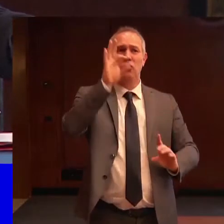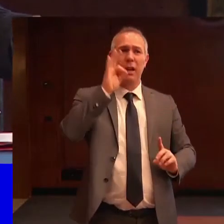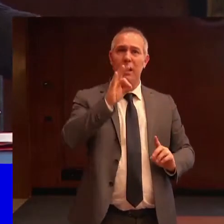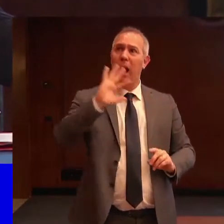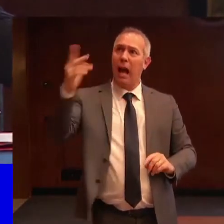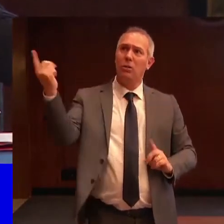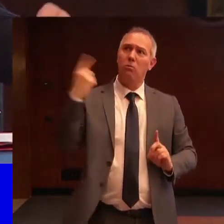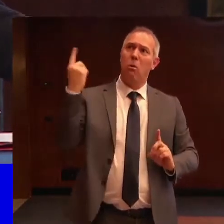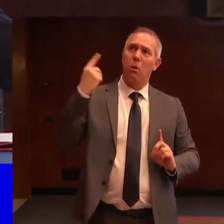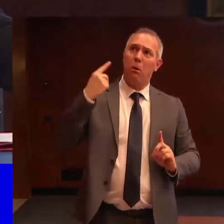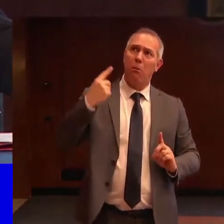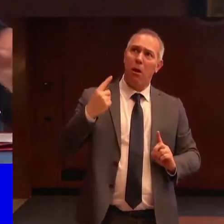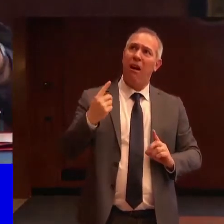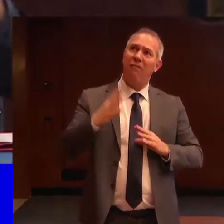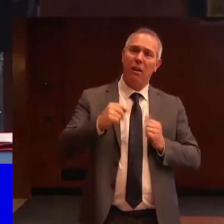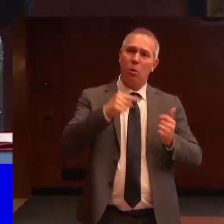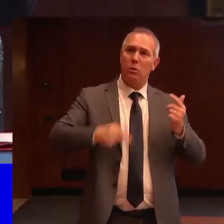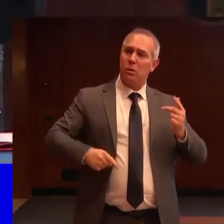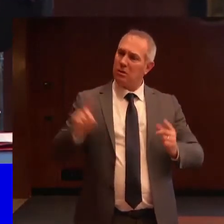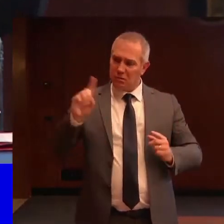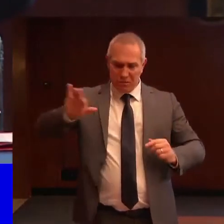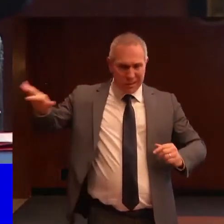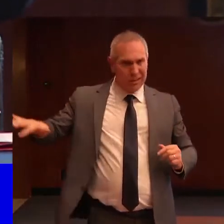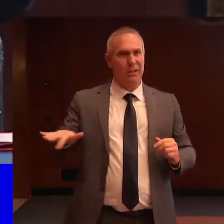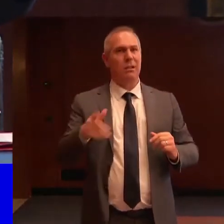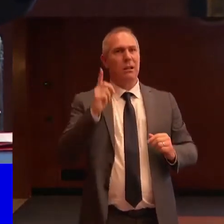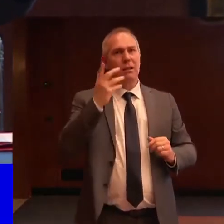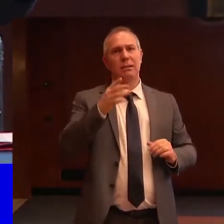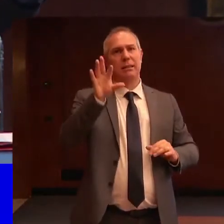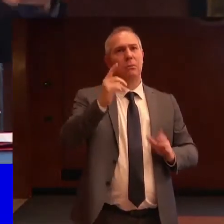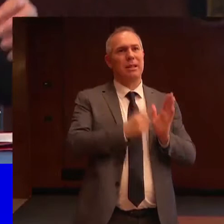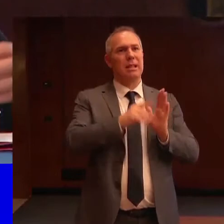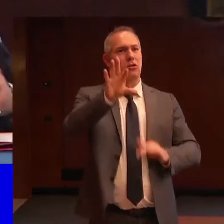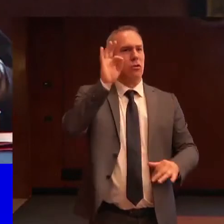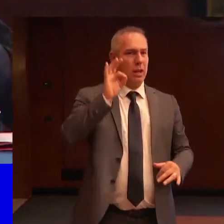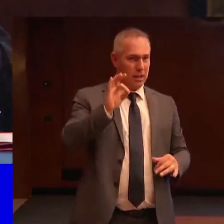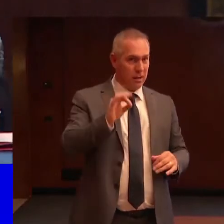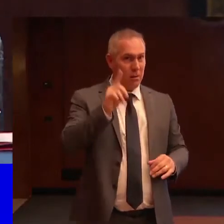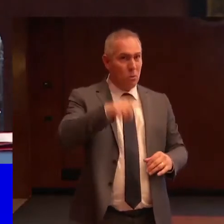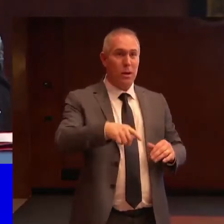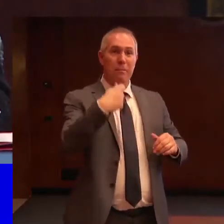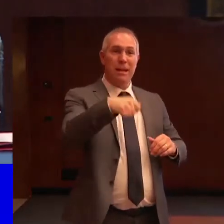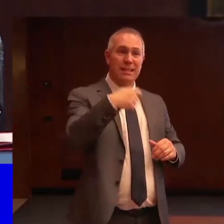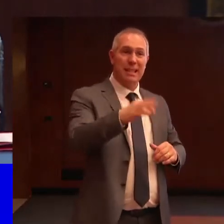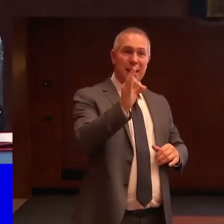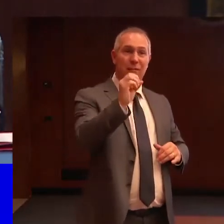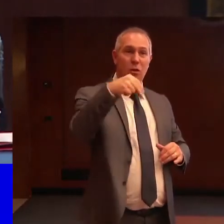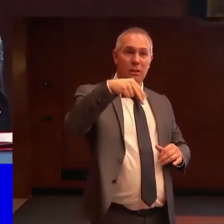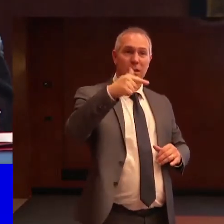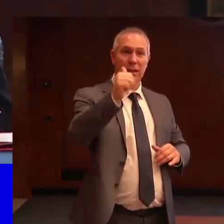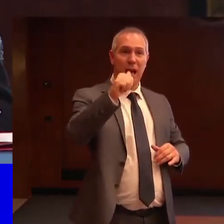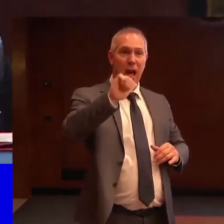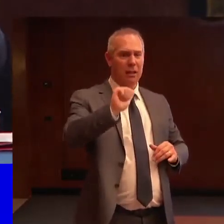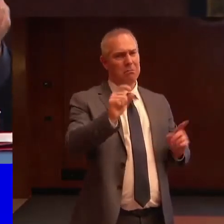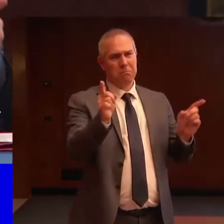che dobbiamo fare. C'è anche un cameo del Presidente della Regione Fontana. È un lavoro complessivo